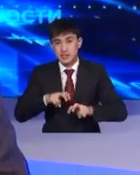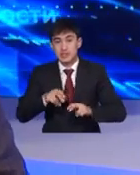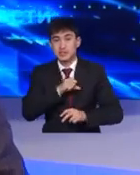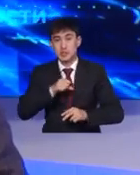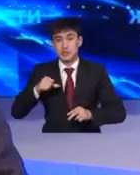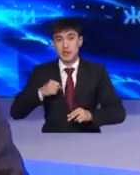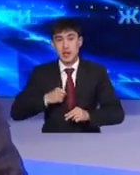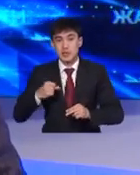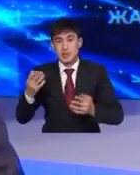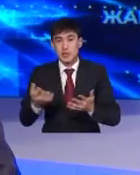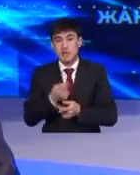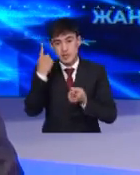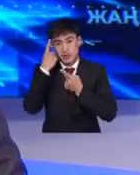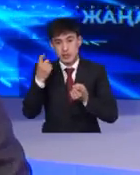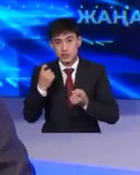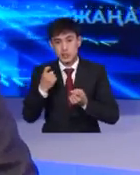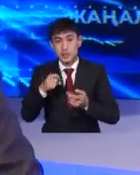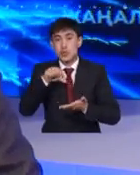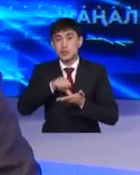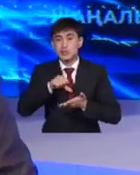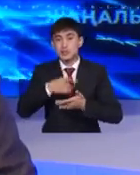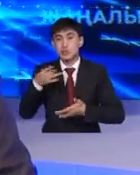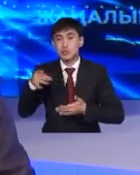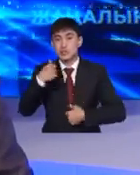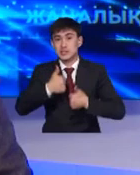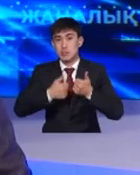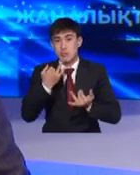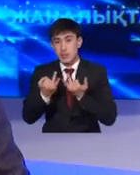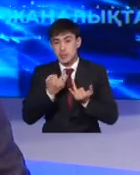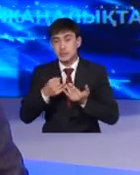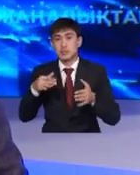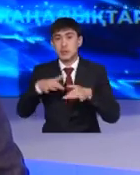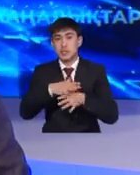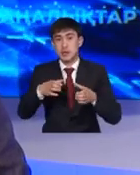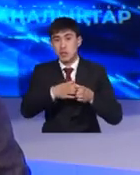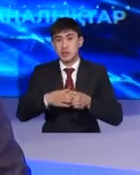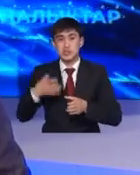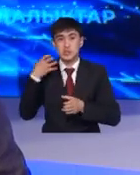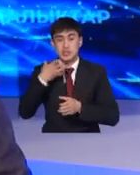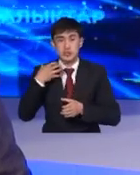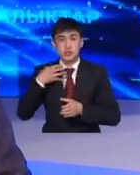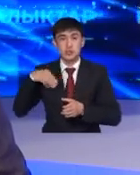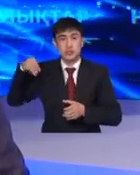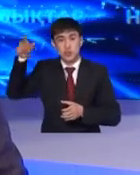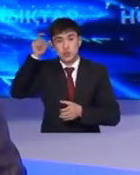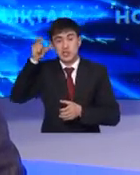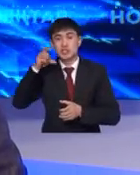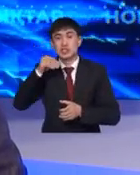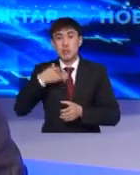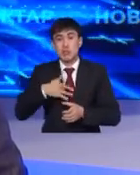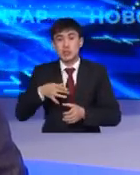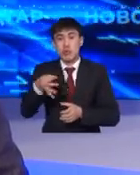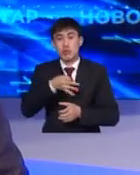и самостоятельно добывать информацию. Принять участие в республиканских дебатах собрались команды из Кызылординской, Туркестанской, Жамбылской